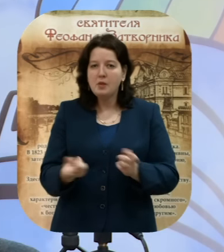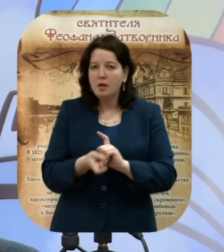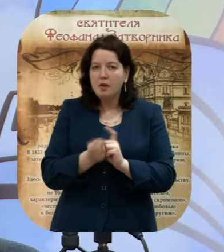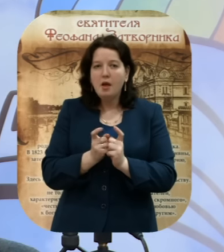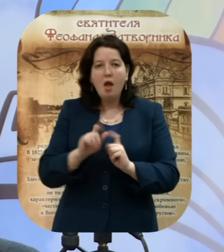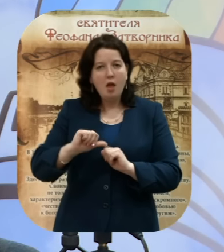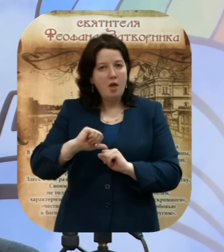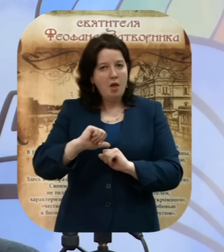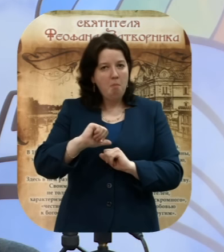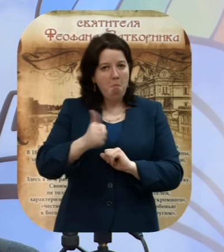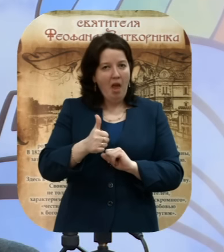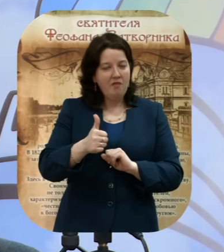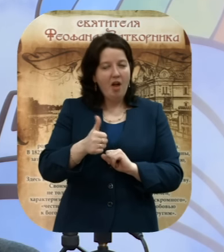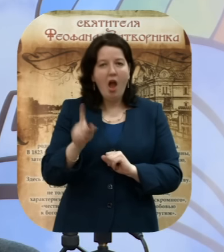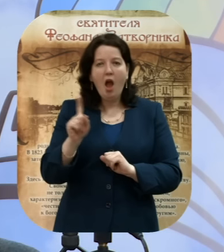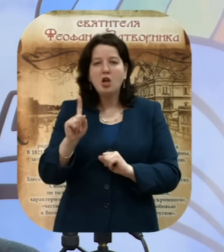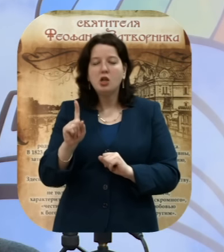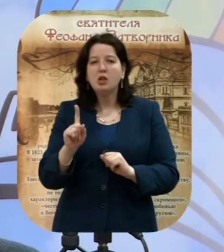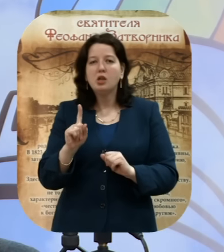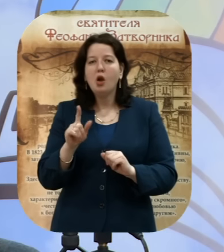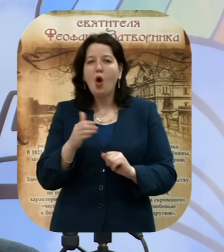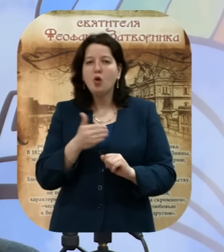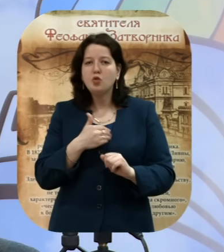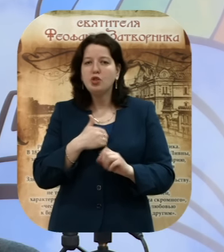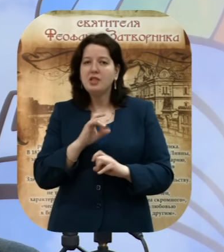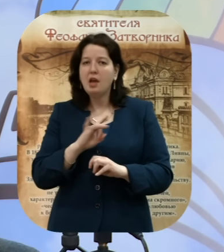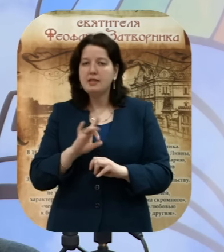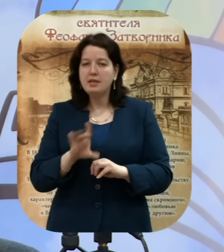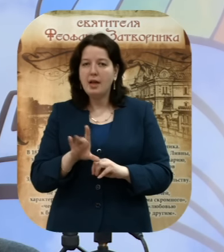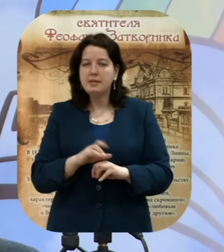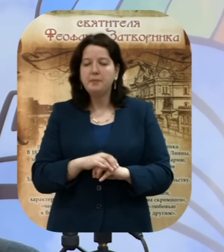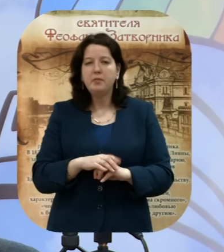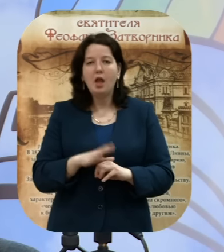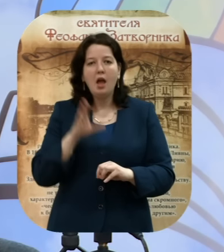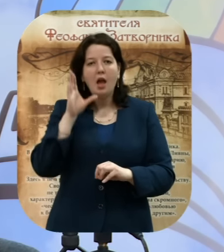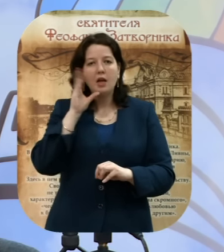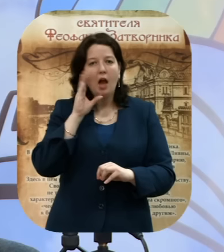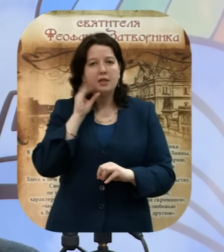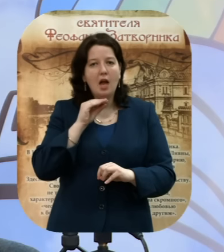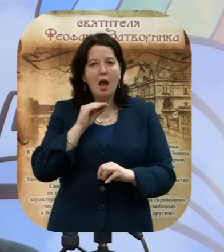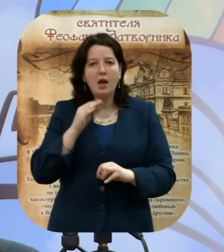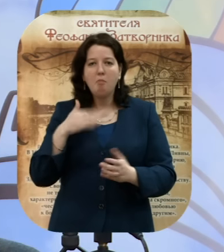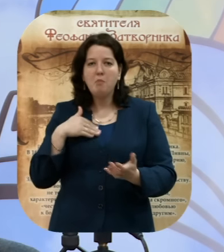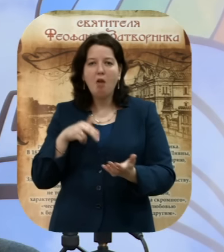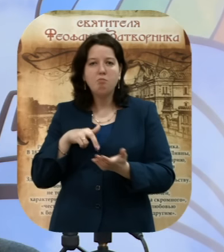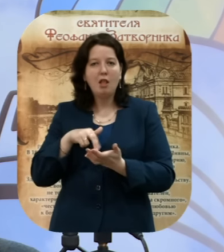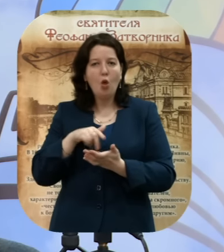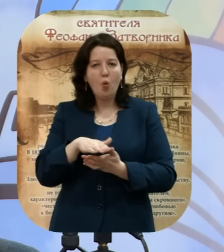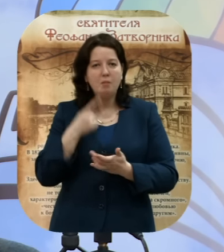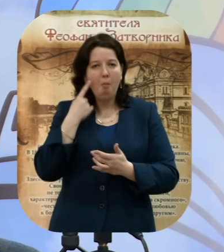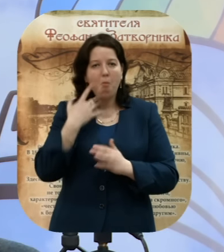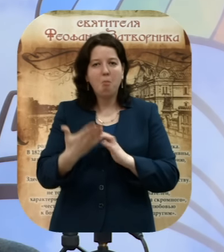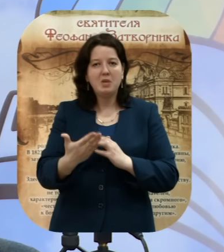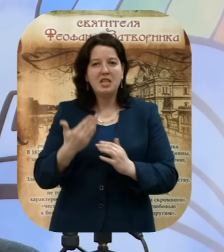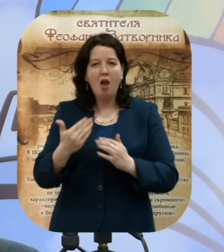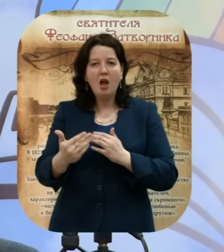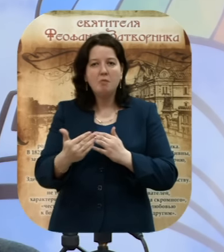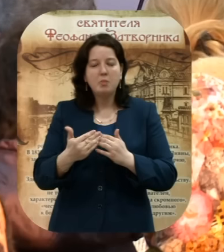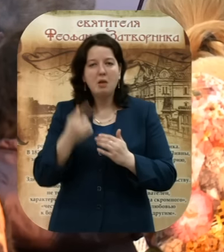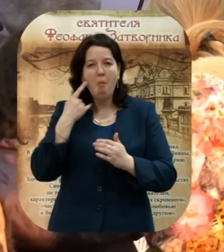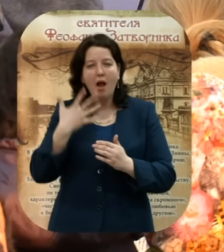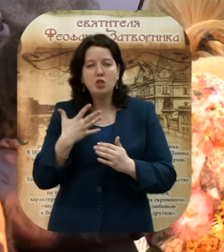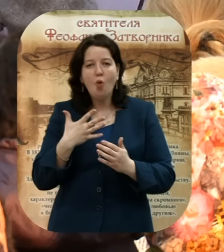Первое, о чем это хочется и сказать – когда мы подходим к пониманию вопроса